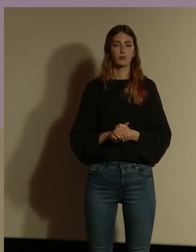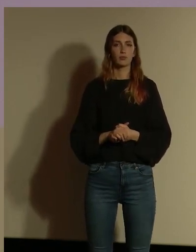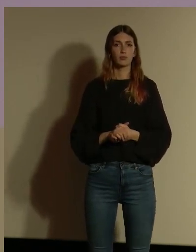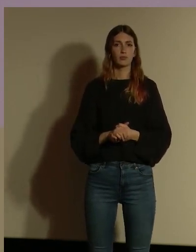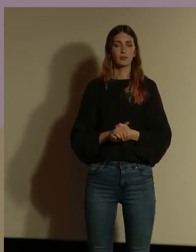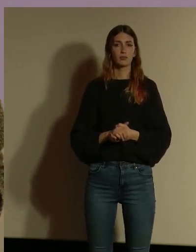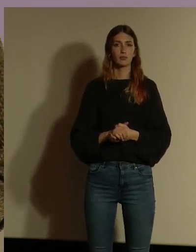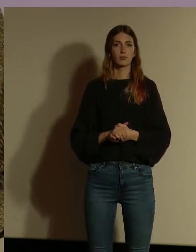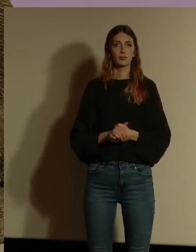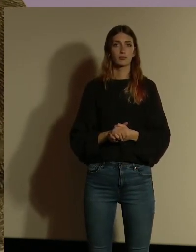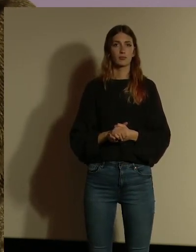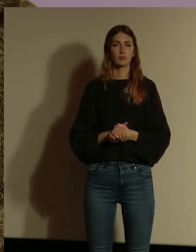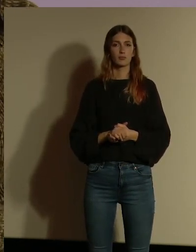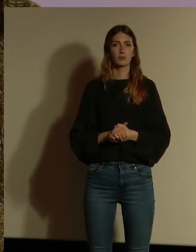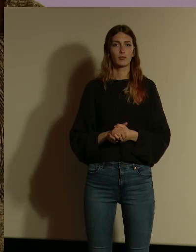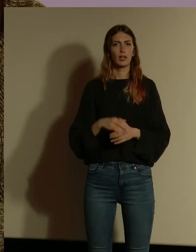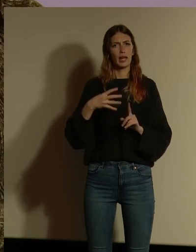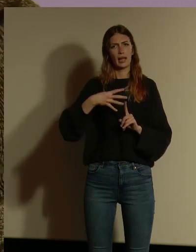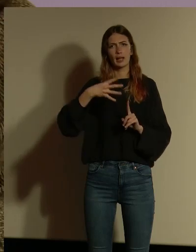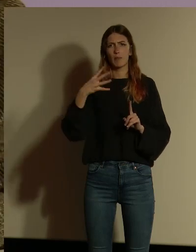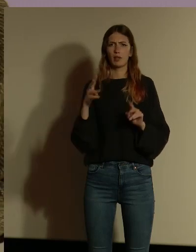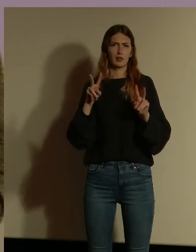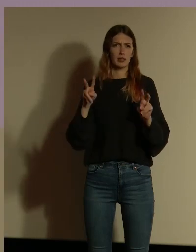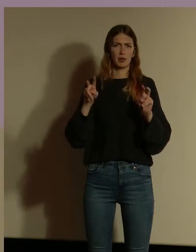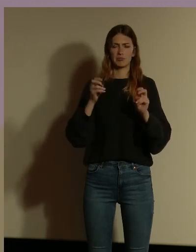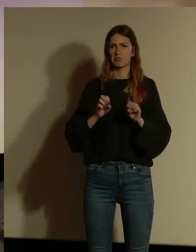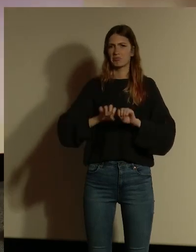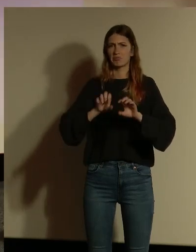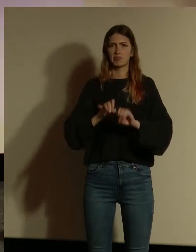Milleks rääkida LGBT teemadel?